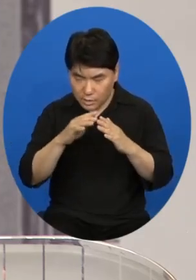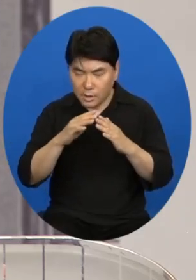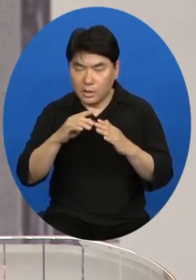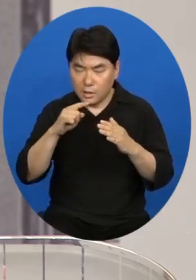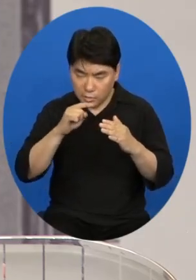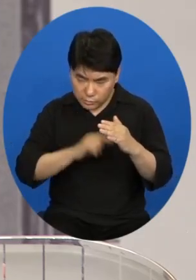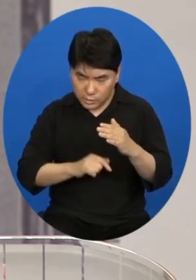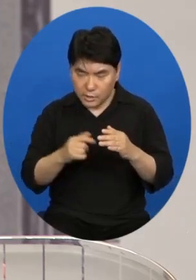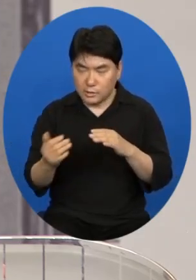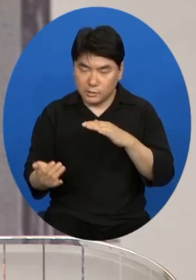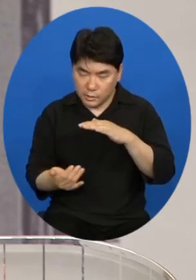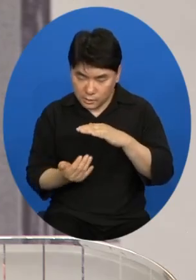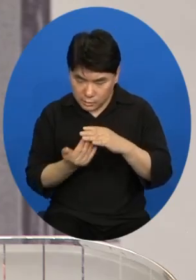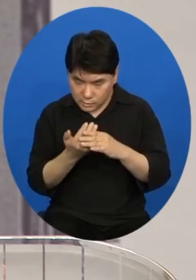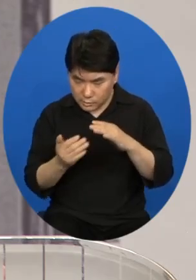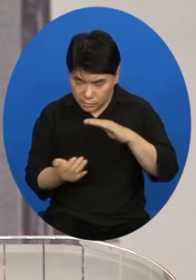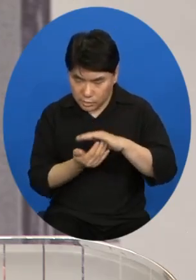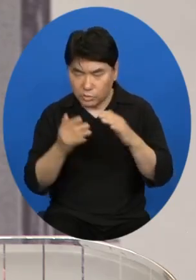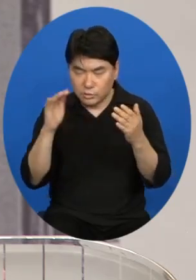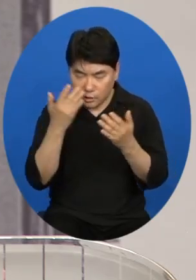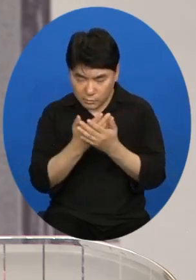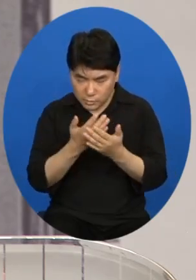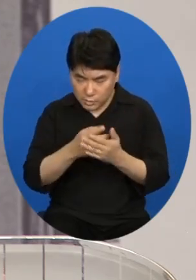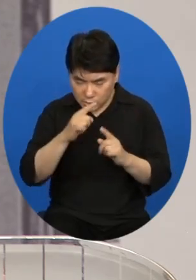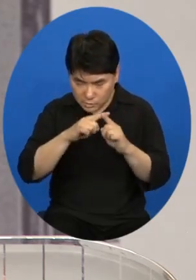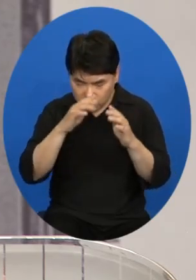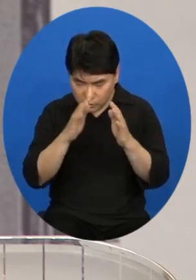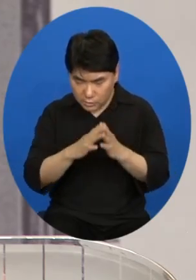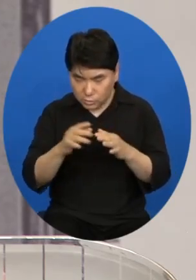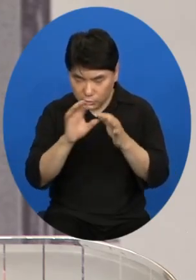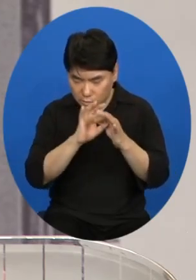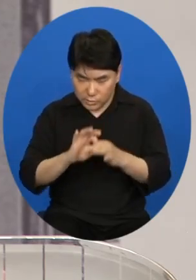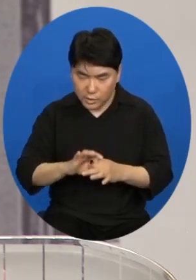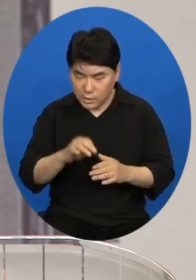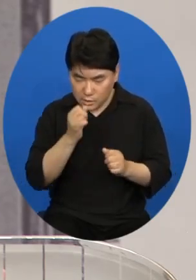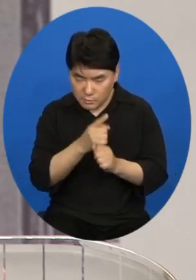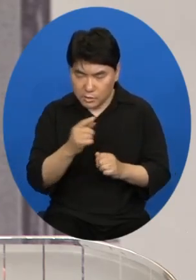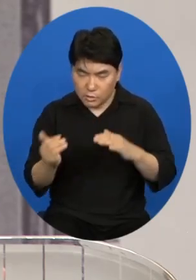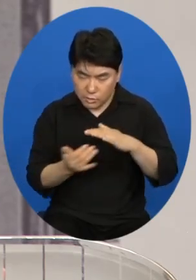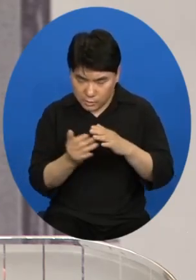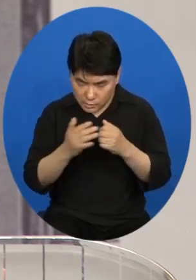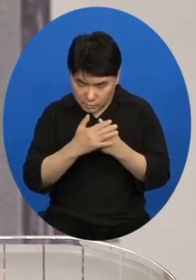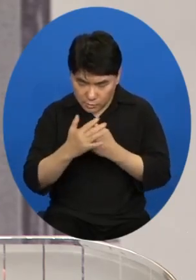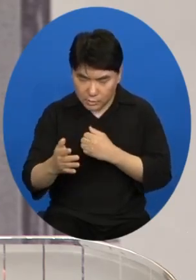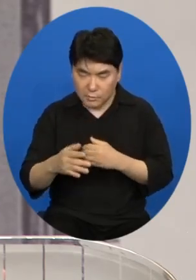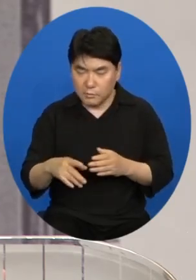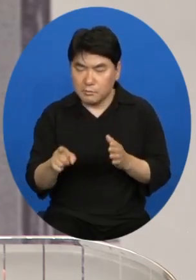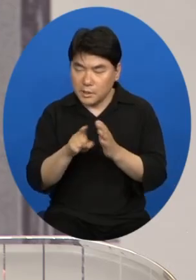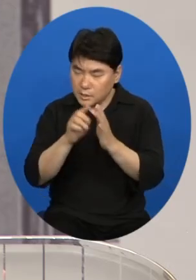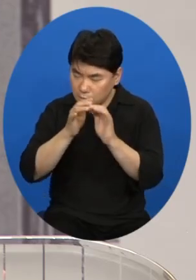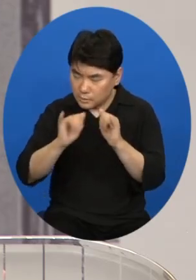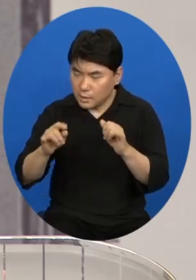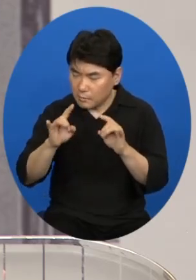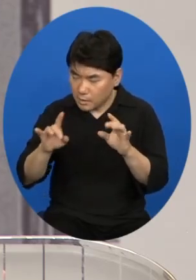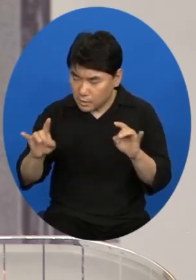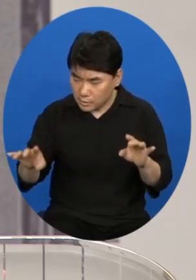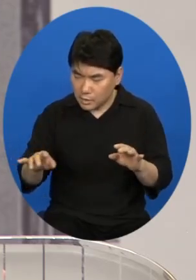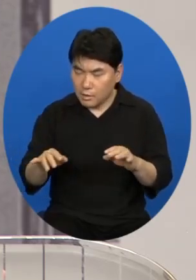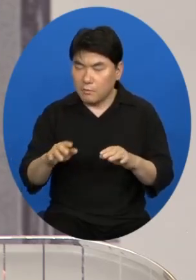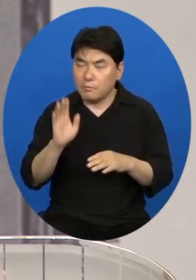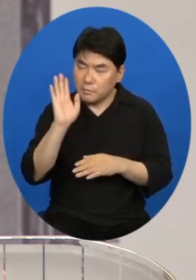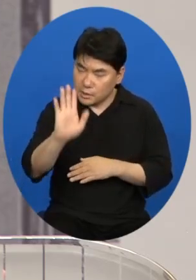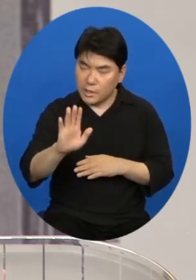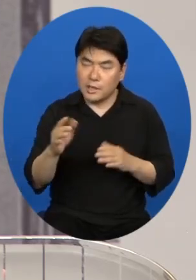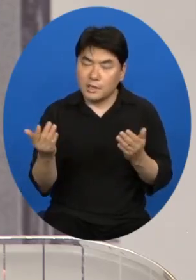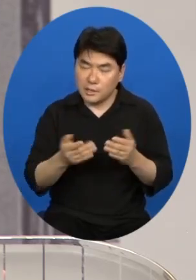하여 주시옵소서. 아버지 하나님 이미 십자가를 통해서 그 일을 이루셨사오니 누구든지 그를 믿는 자마다 이것이 먼 미래의 일이